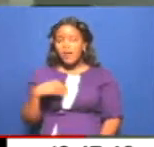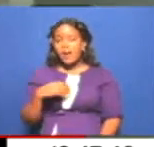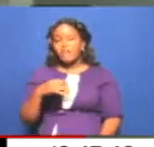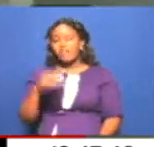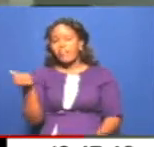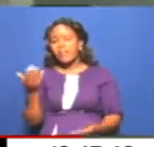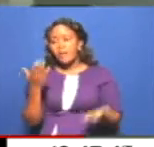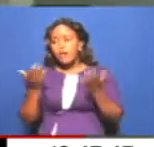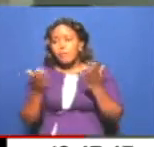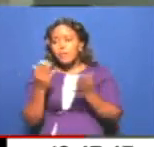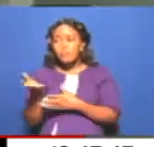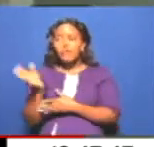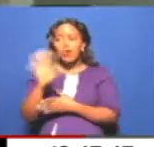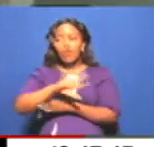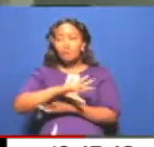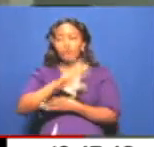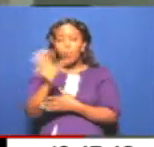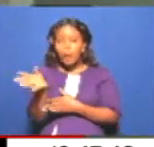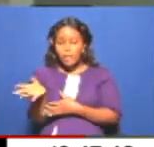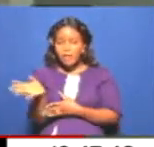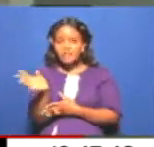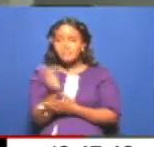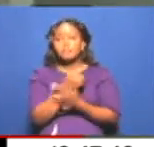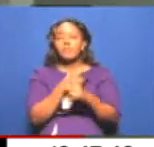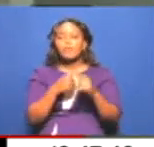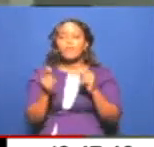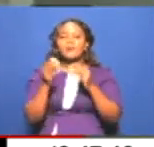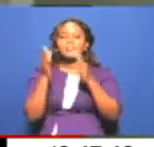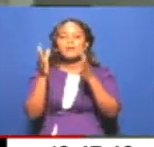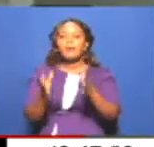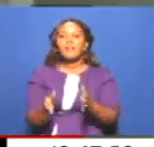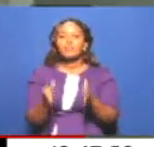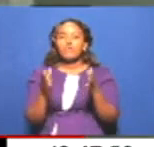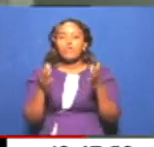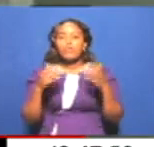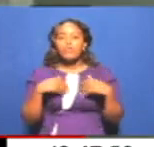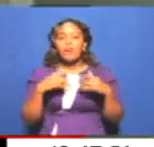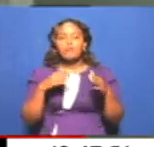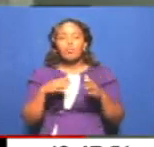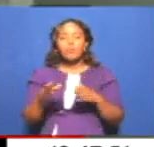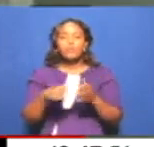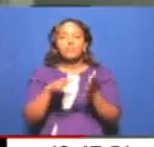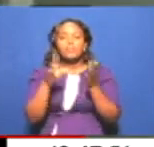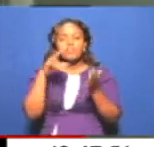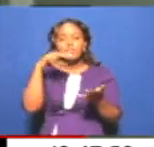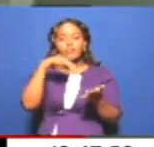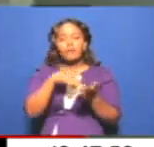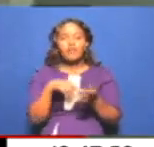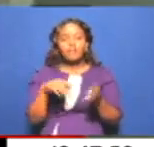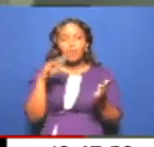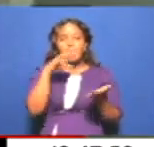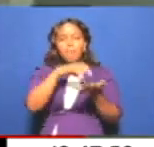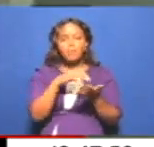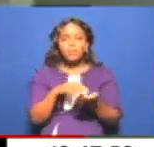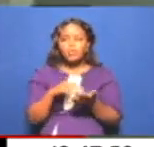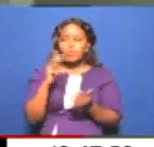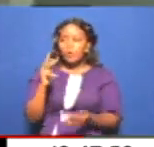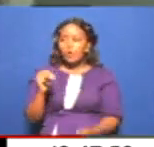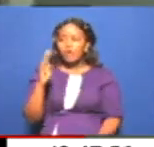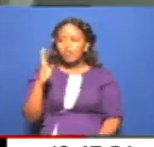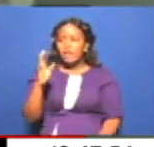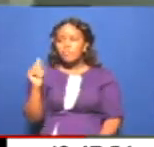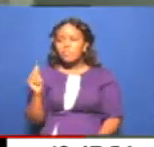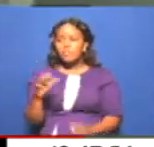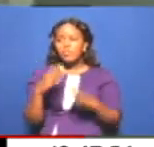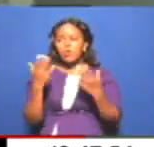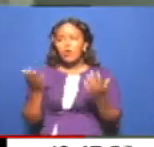ile azimio, pia mtu pale wa Waipa apate nafasi ya kupigania kiti kile cha MCA ama cha MP akiwa bado